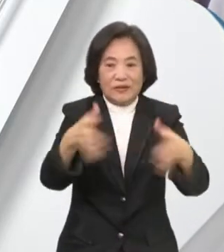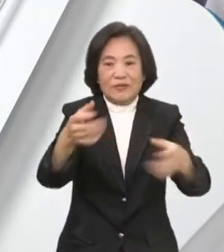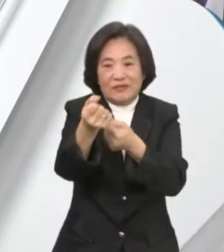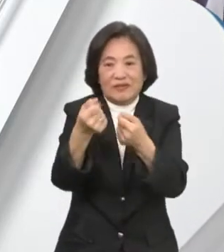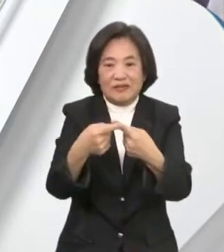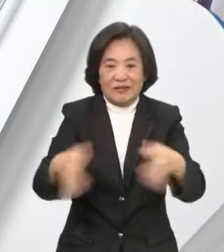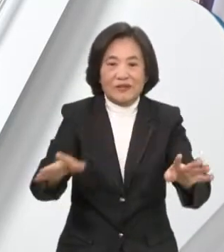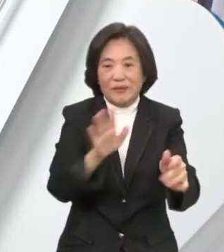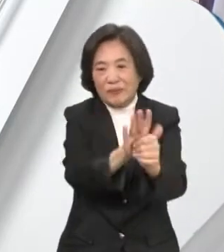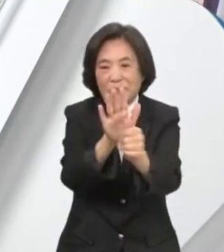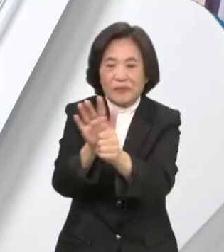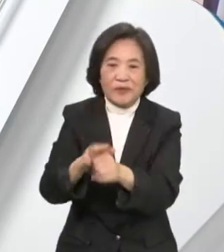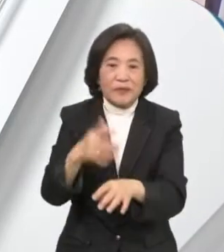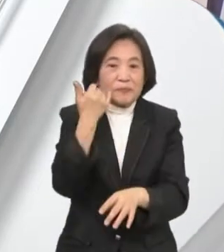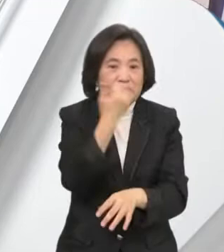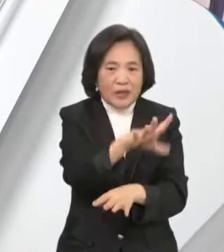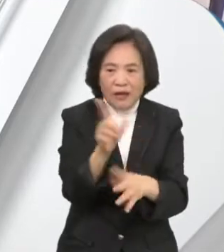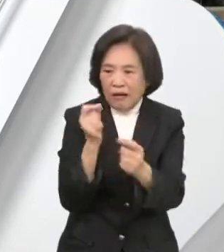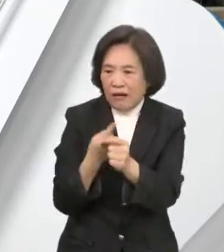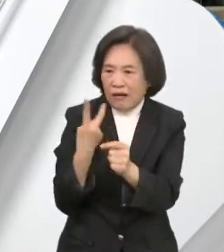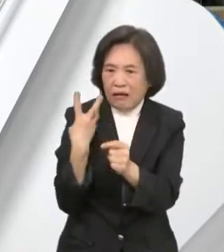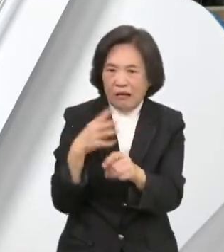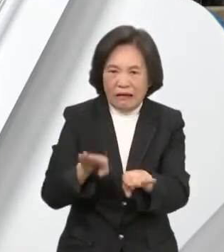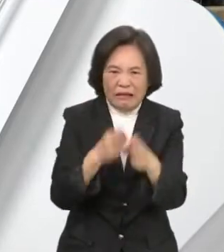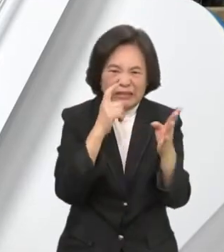的是这几年来污染真的太严重